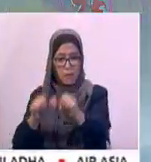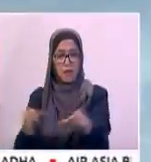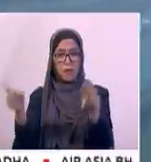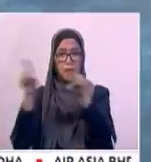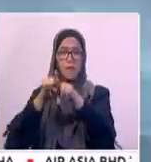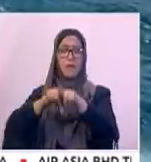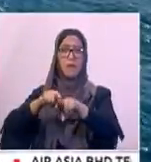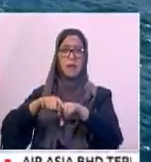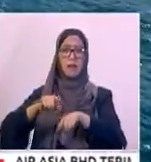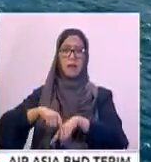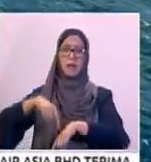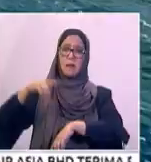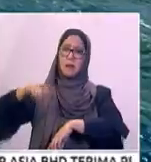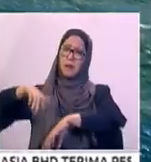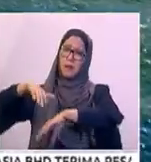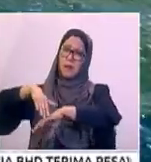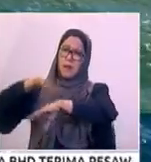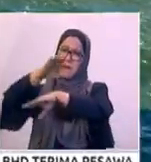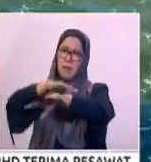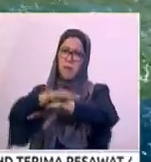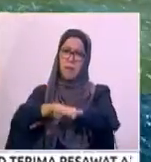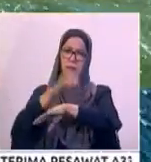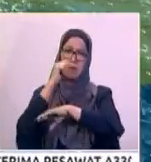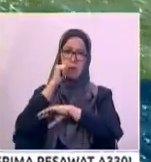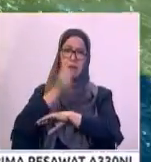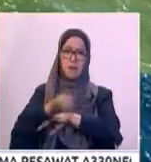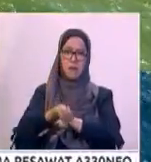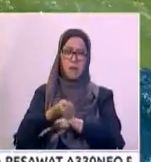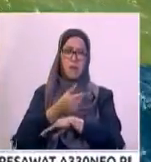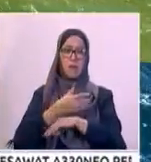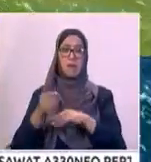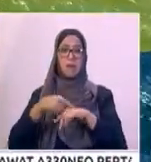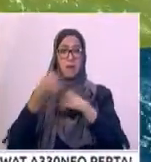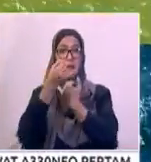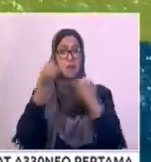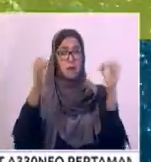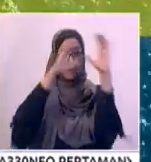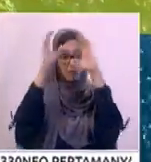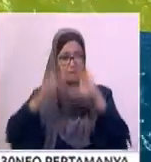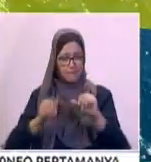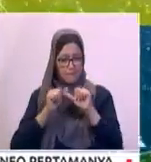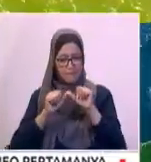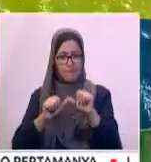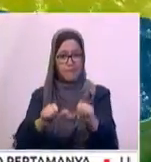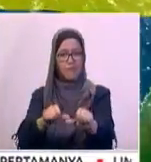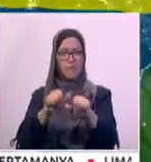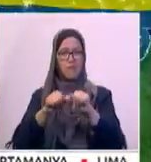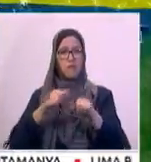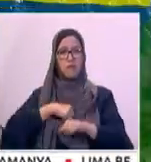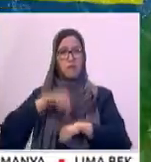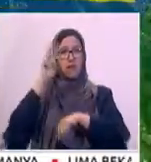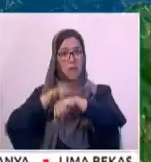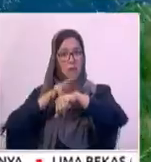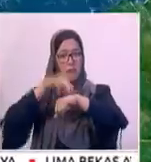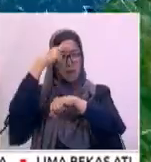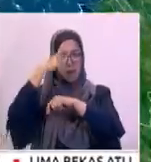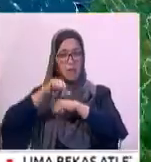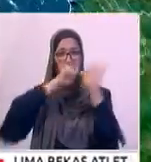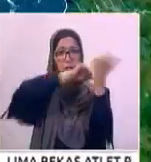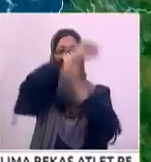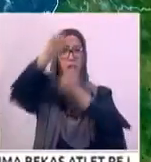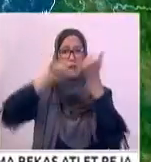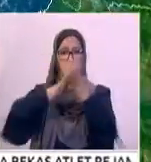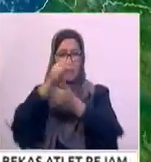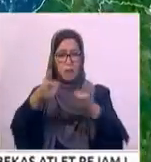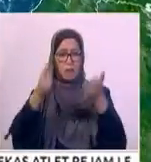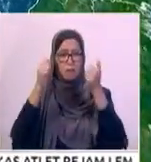lewat petang besok. Puan, masa kini Jabatan Meteorologi Malaysia masih lagi mengekalkan amaran angin kencang serta lob bergelora kategori pertama dan juga